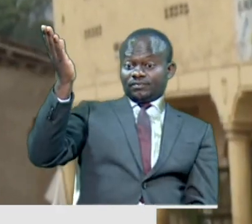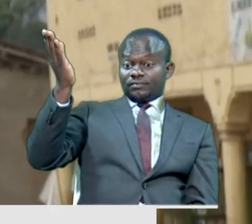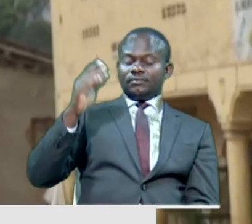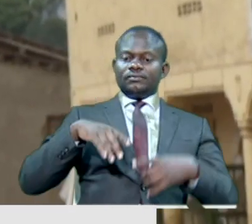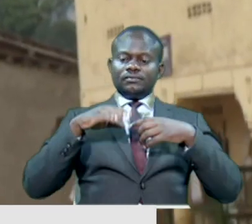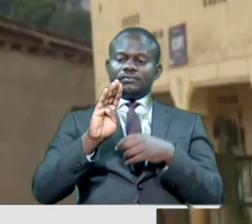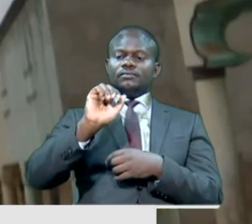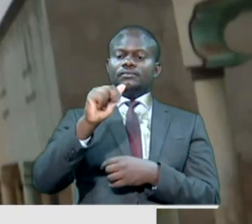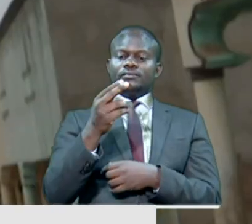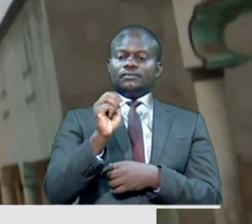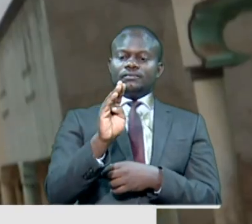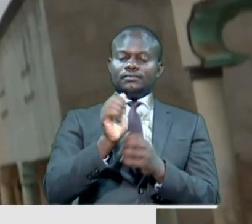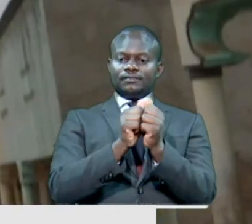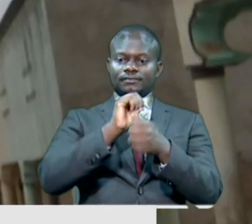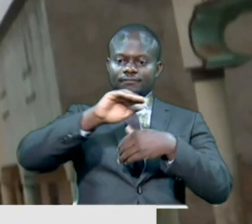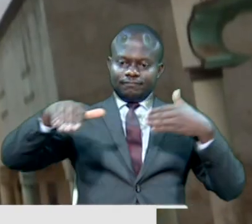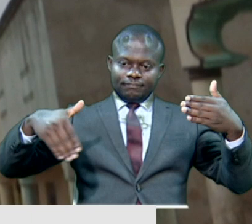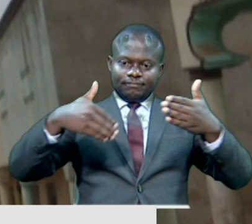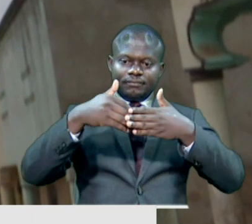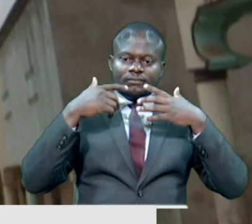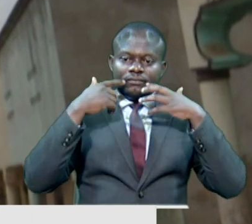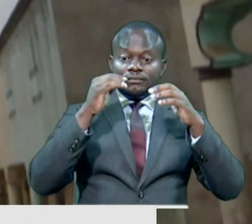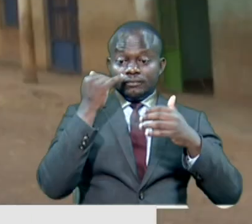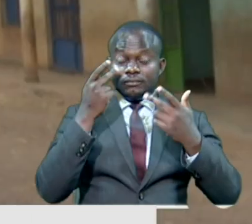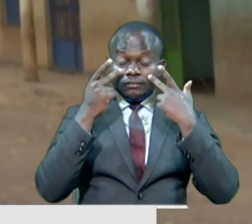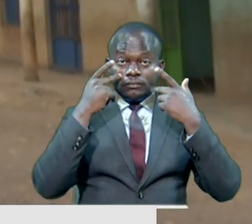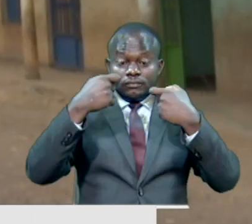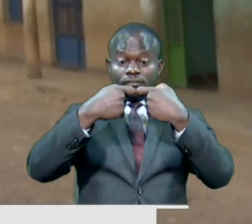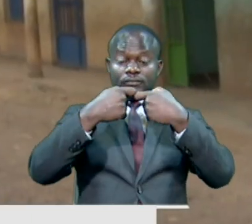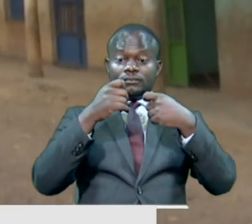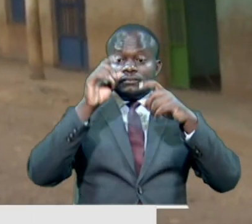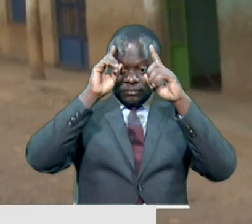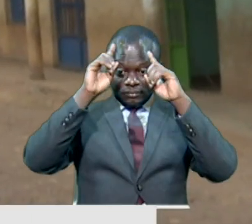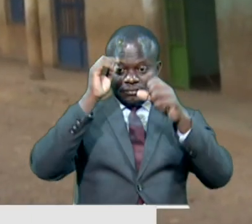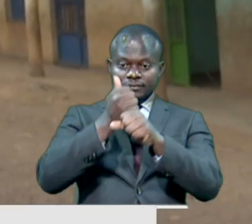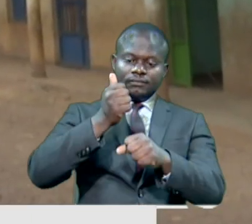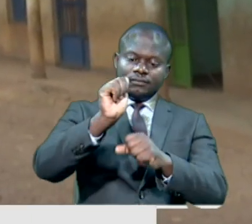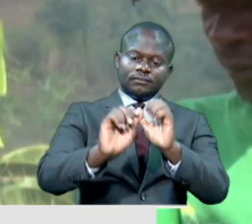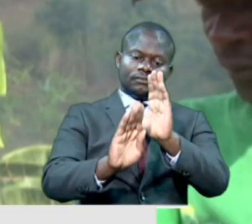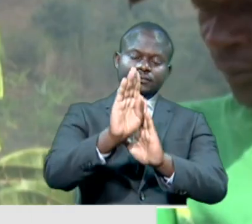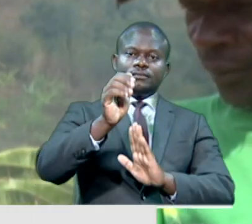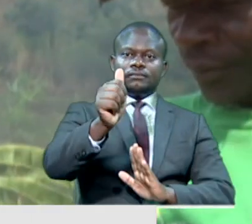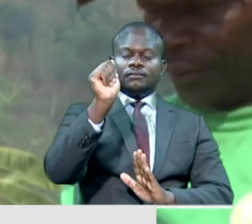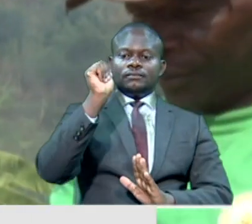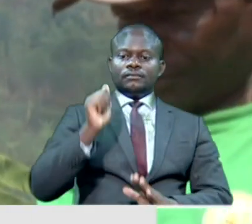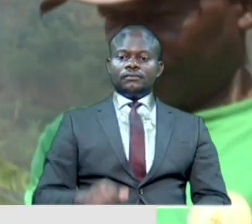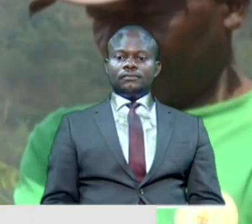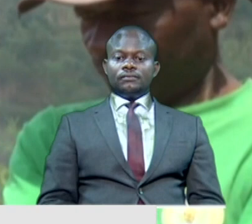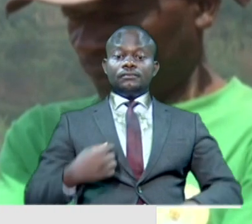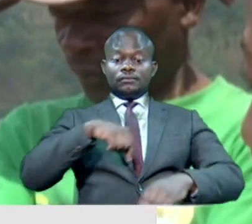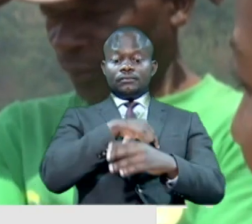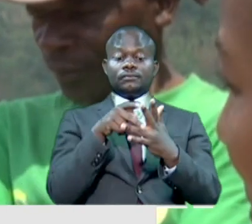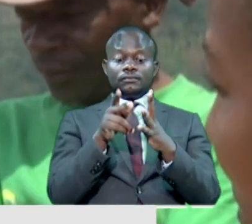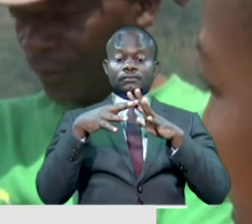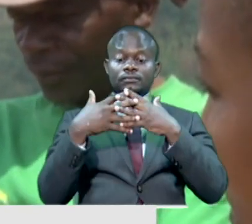na Gatovu icyifuzo cyabo nuko baramutse babonye amashanyarazi bakwihangira imirimo bakiteza imbere twagura n'imashini tukabeta